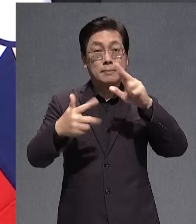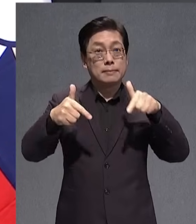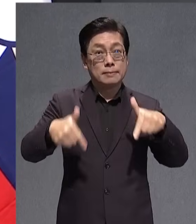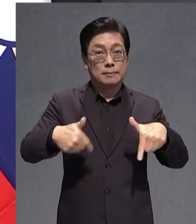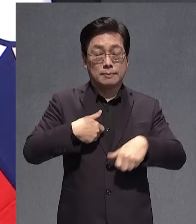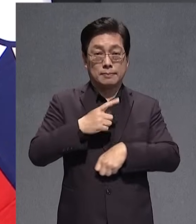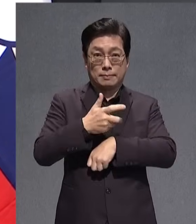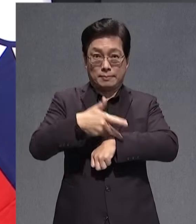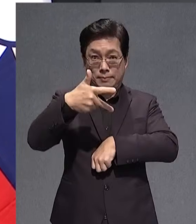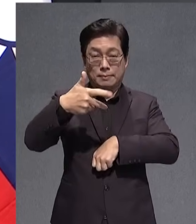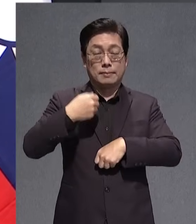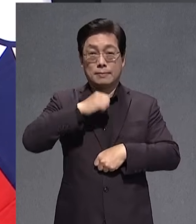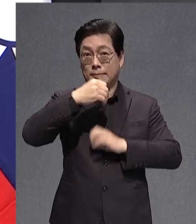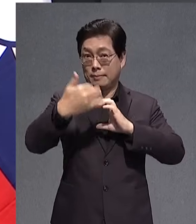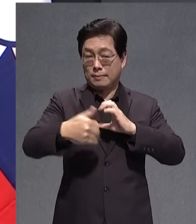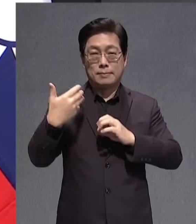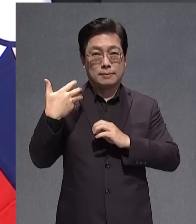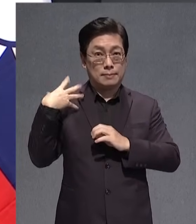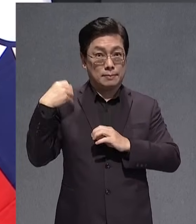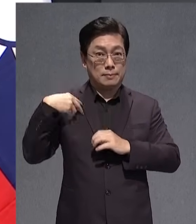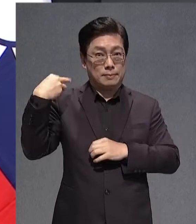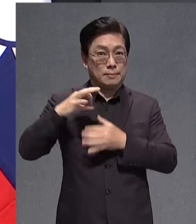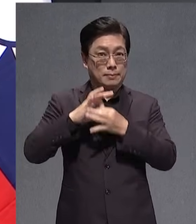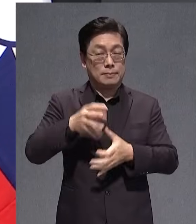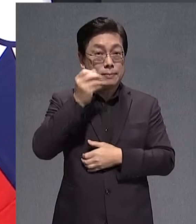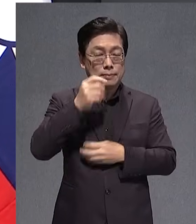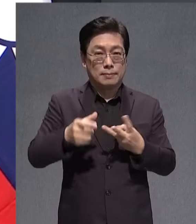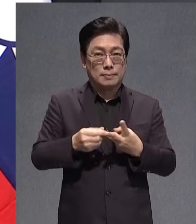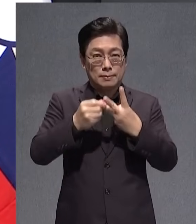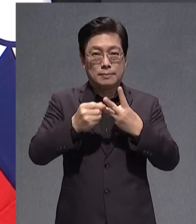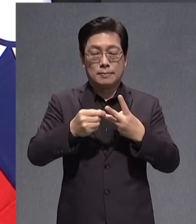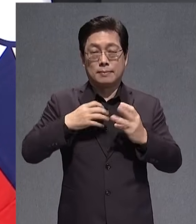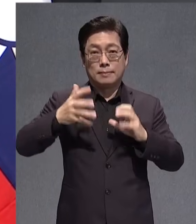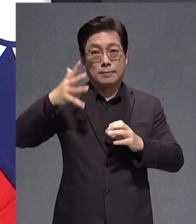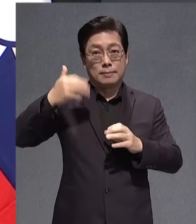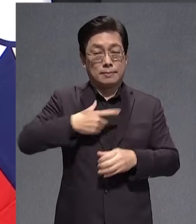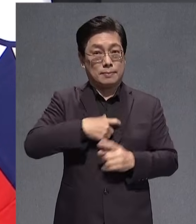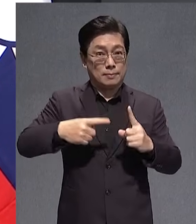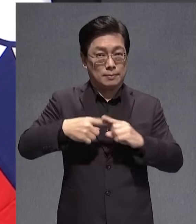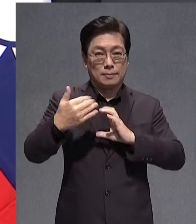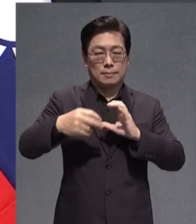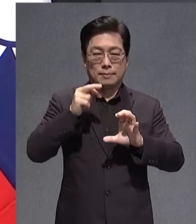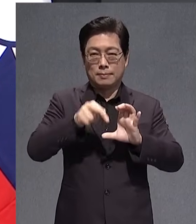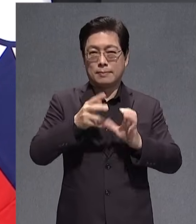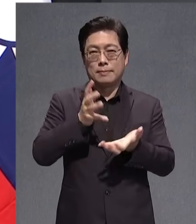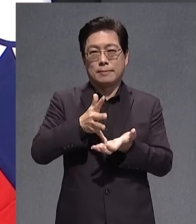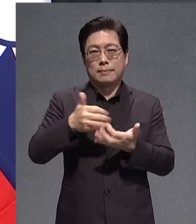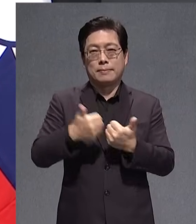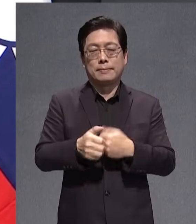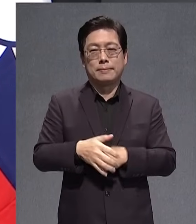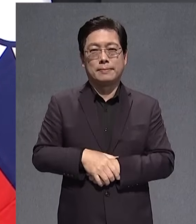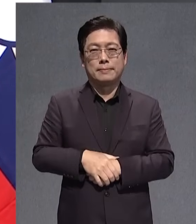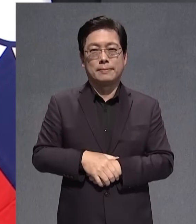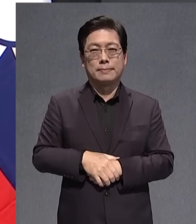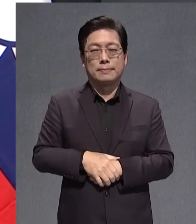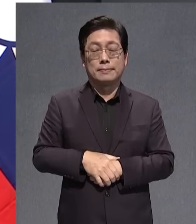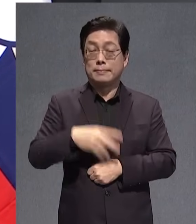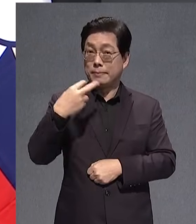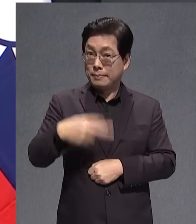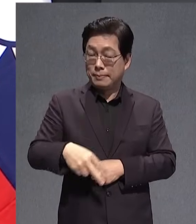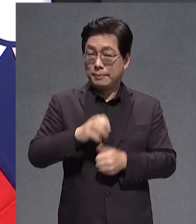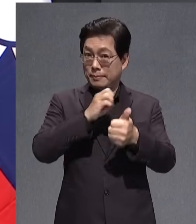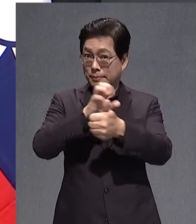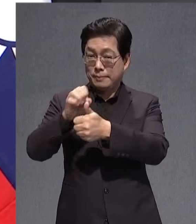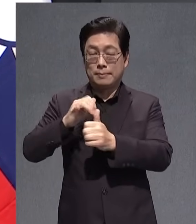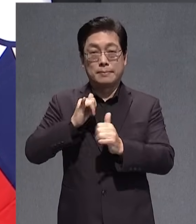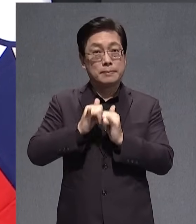午7点在台视继续收看第三场总统候选人电视政见发表会。同时提